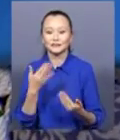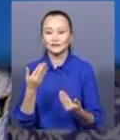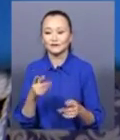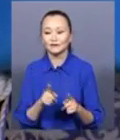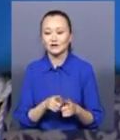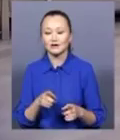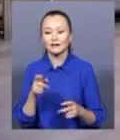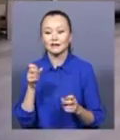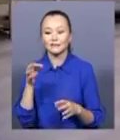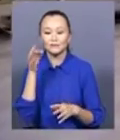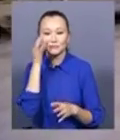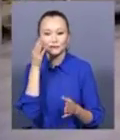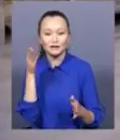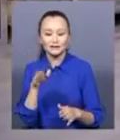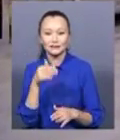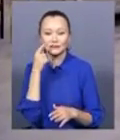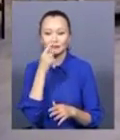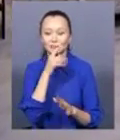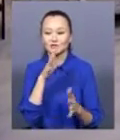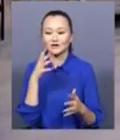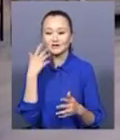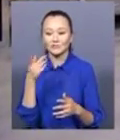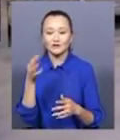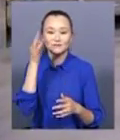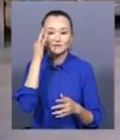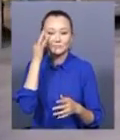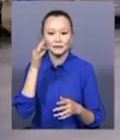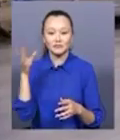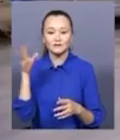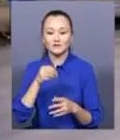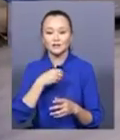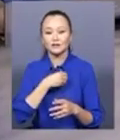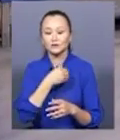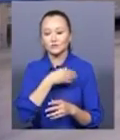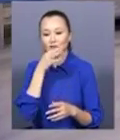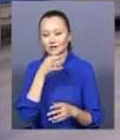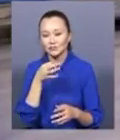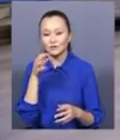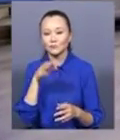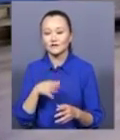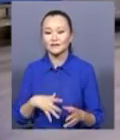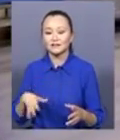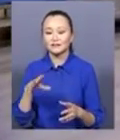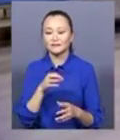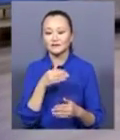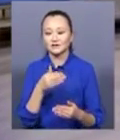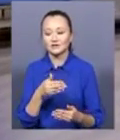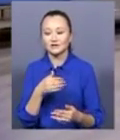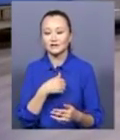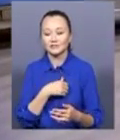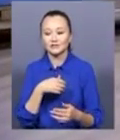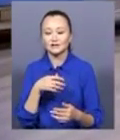так отложился у вас в памяти. И глаза блестят, когда вы об этом вспоминаете. Но я хочу сказать от лица всех ваших Димочка, поклонников. Димочка,